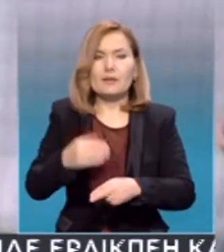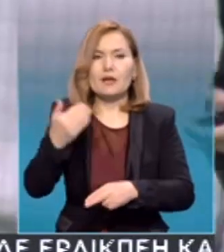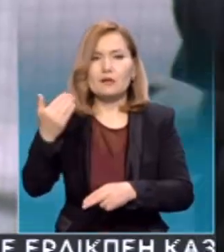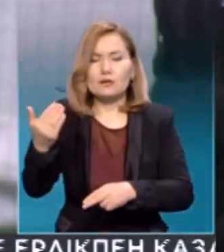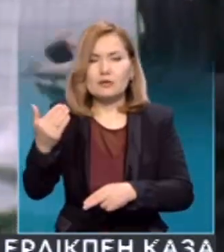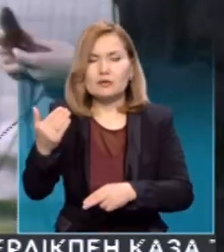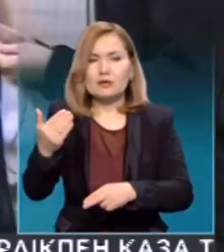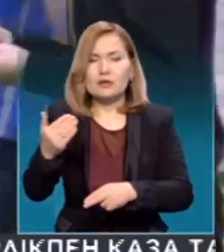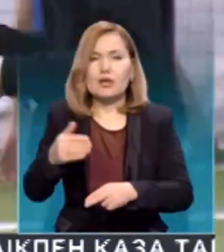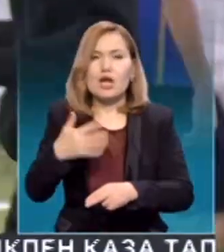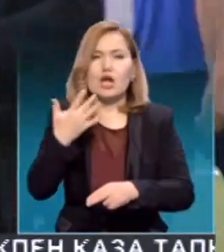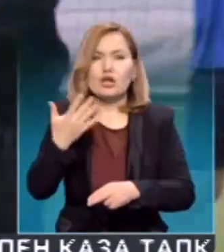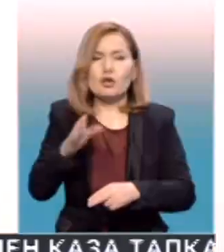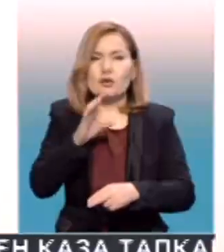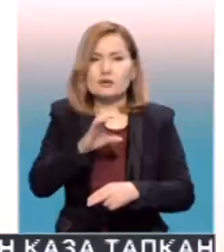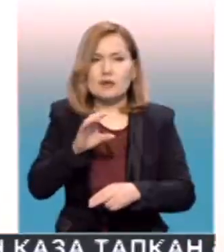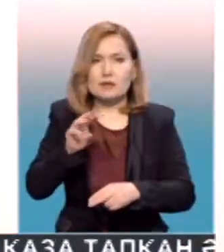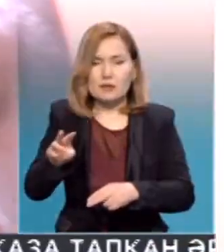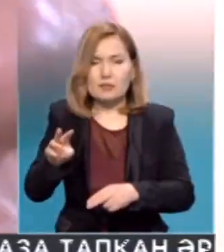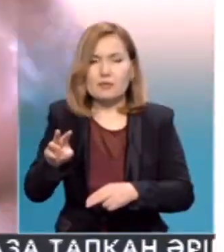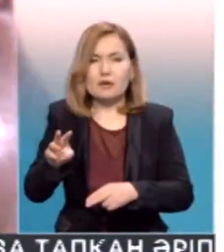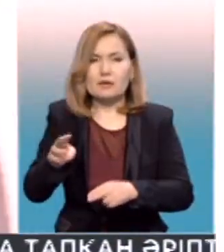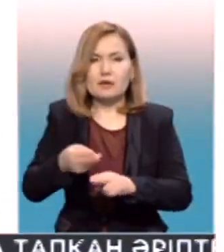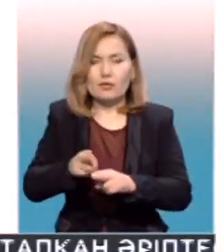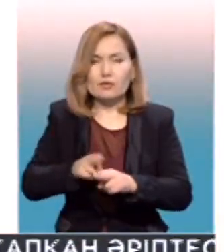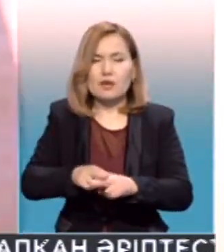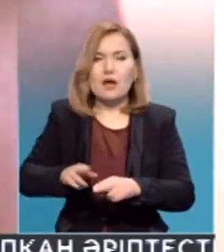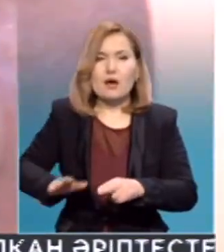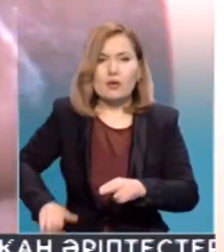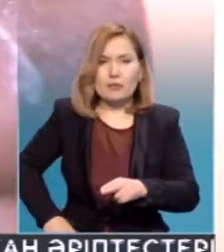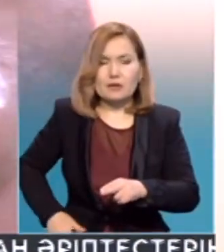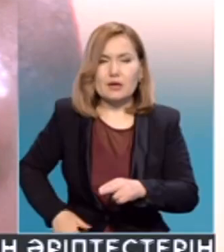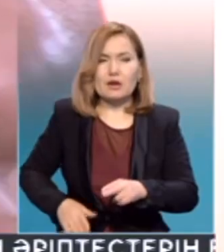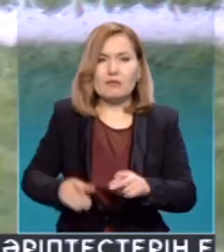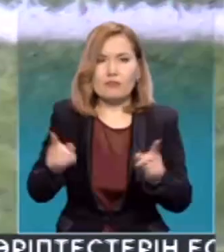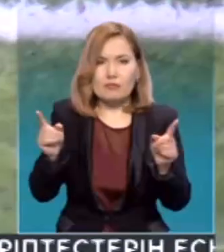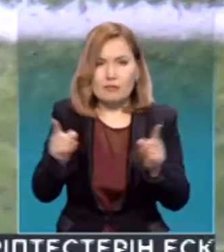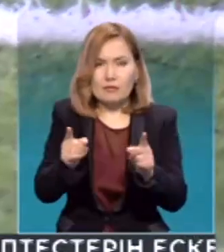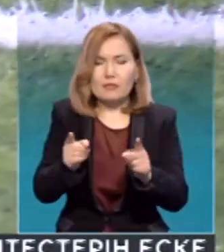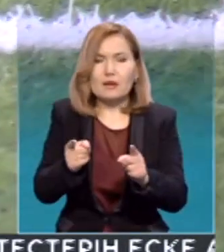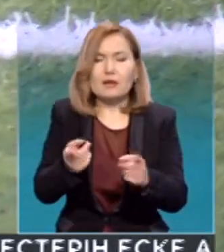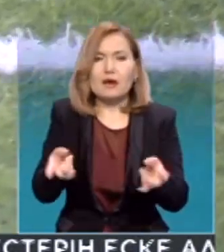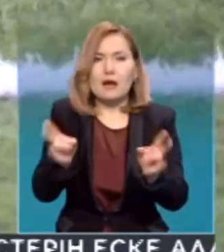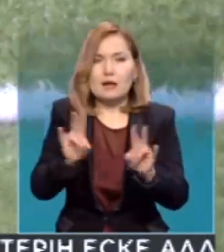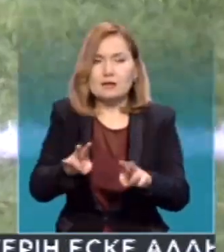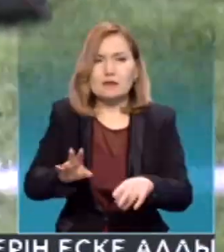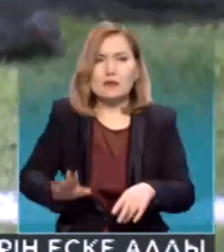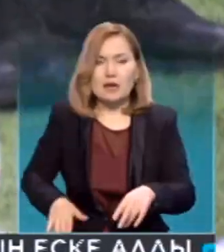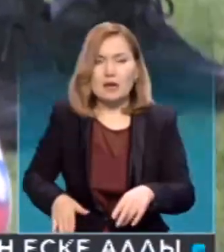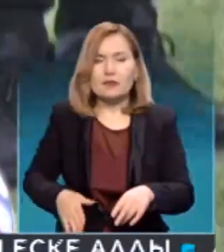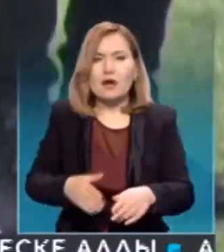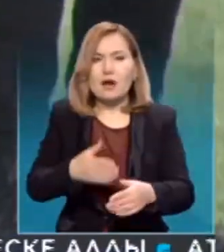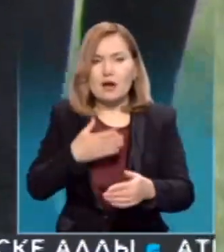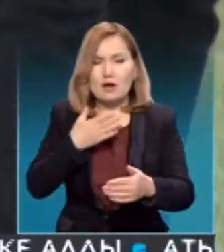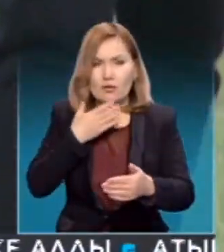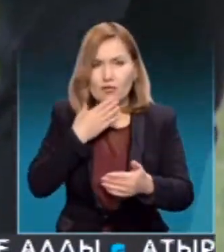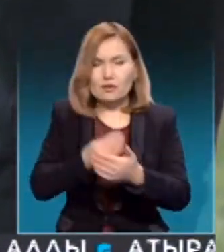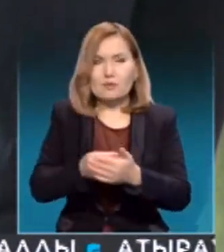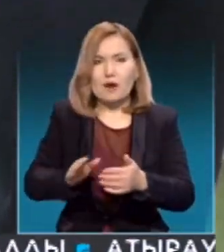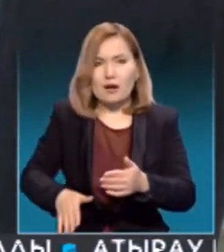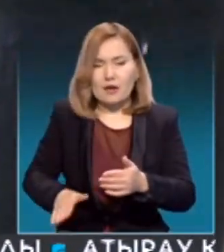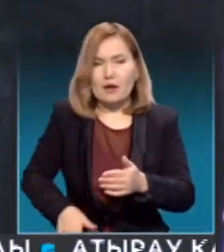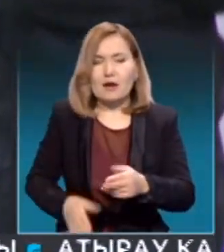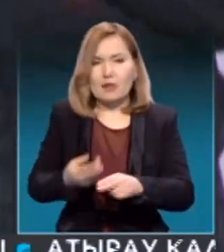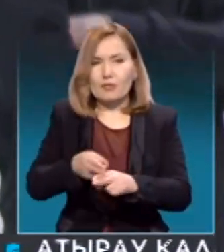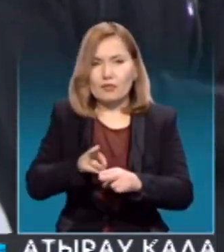осылай 50 сантиметр дегенде мен өте қатты қуандым. Себебі енді өзімнің аяғымның бір, айтады ғой,